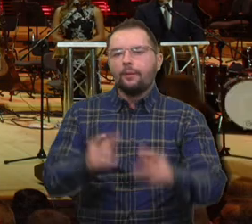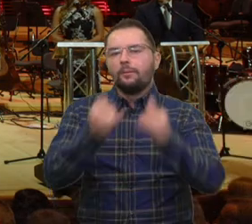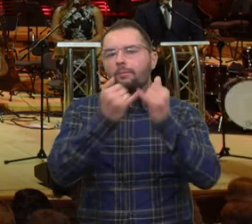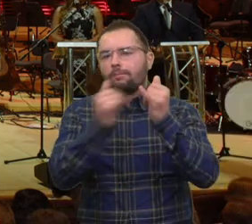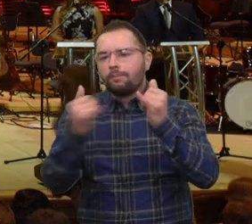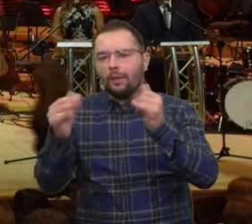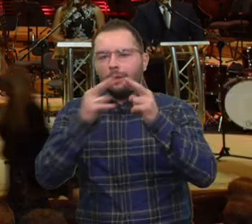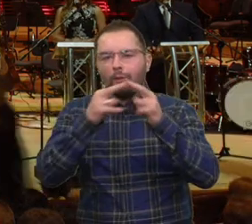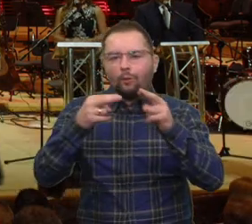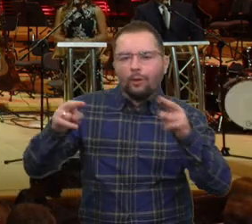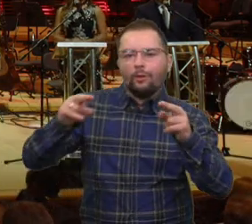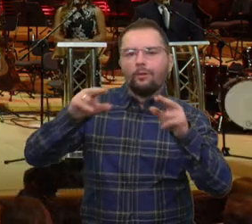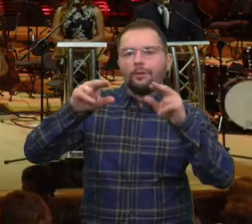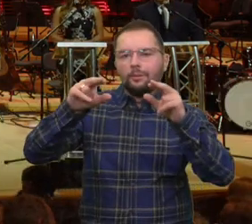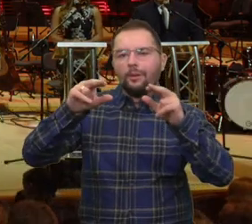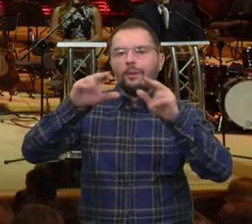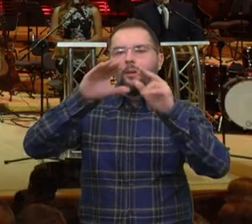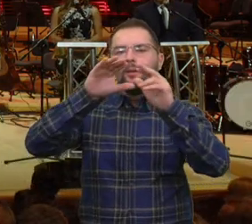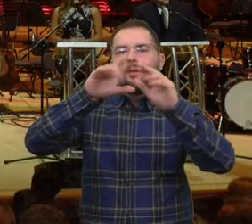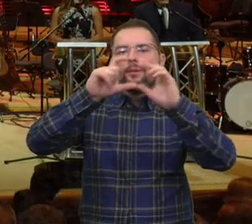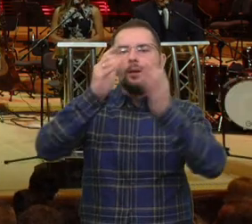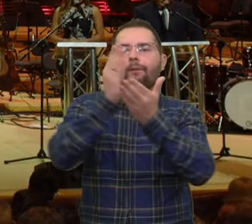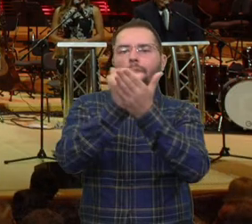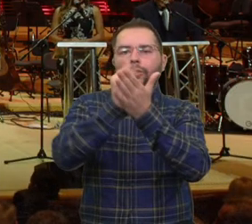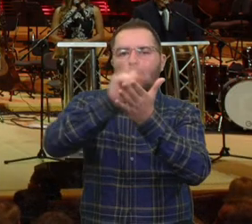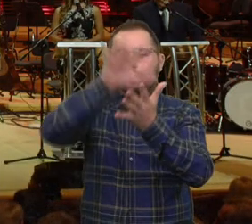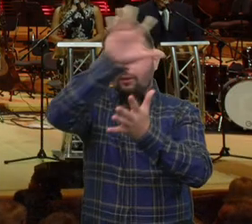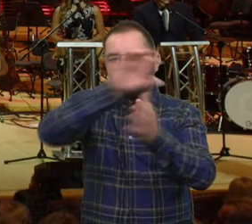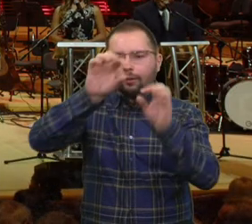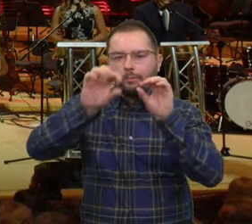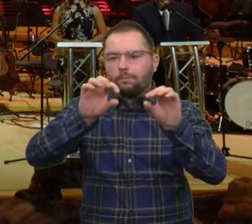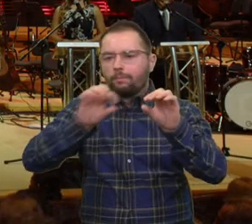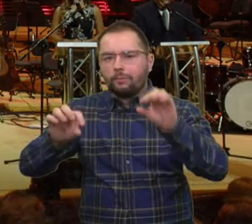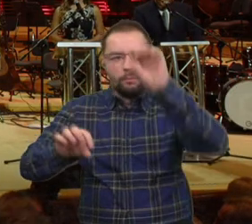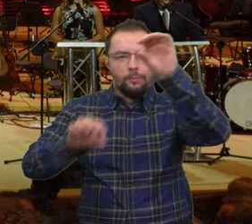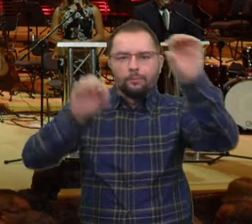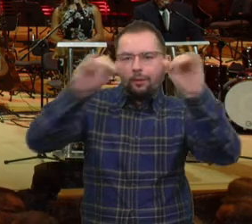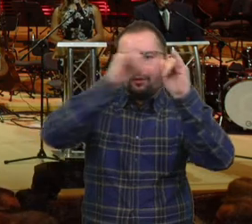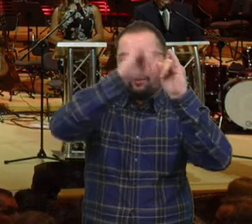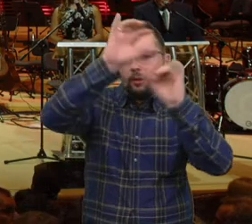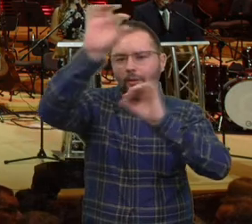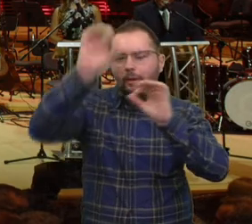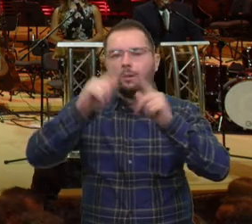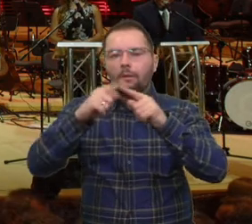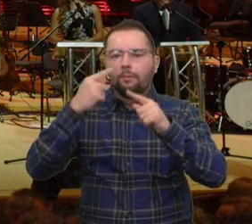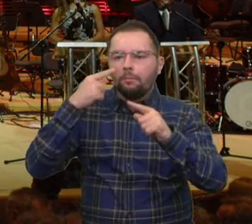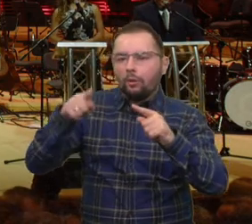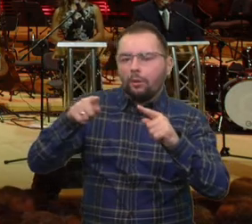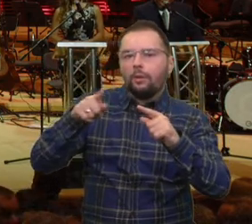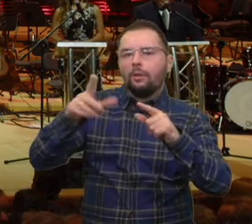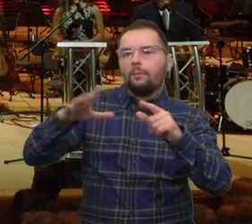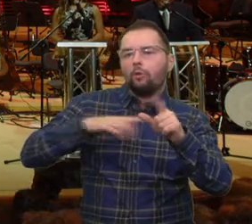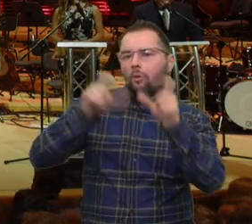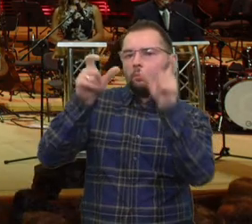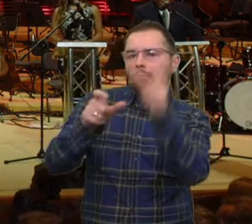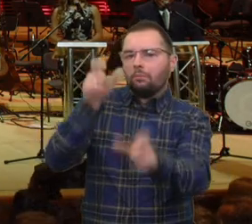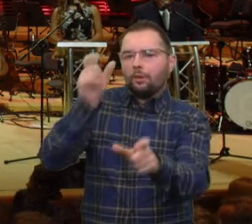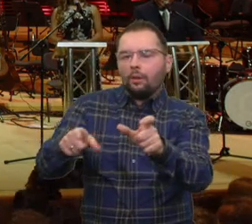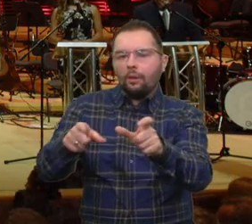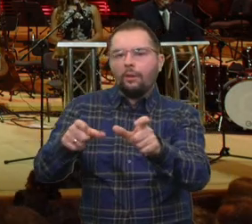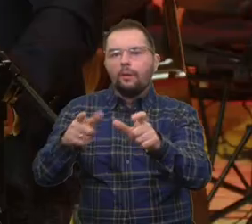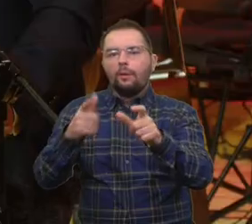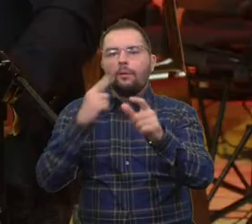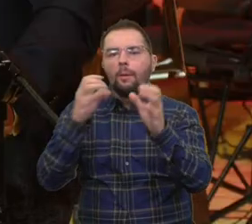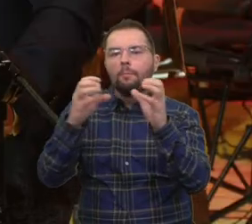Najprzeróżniejsze, najbardziej odległe zakątki tego pięknego województwa uhonorowane dostrzeżeniem ludzi, którzy w